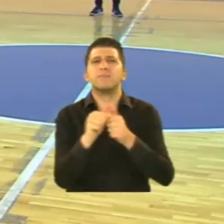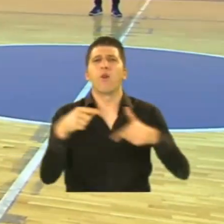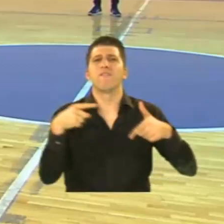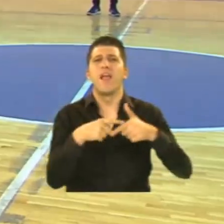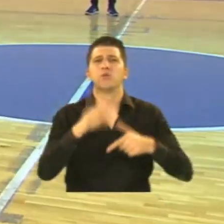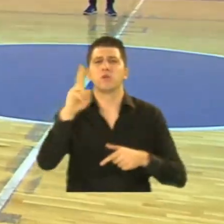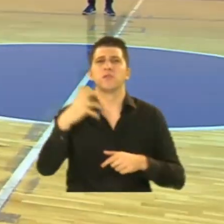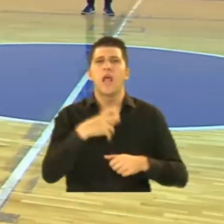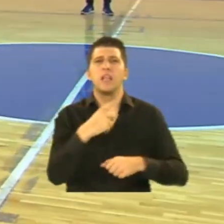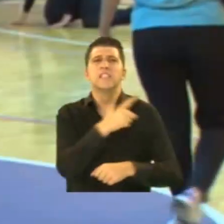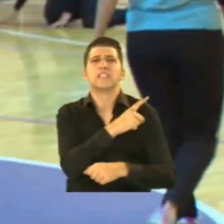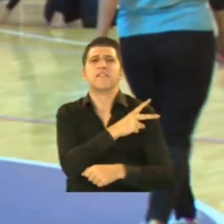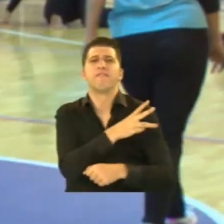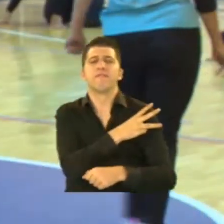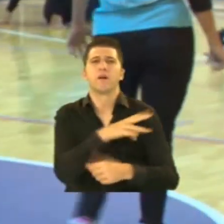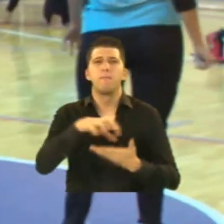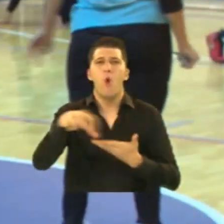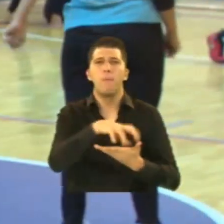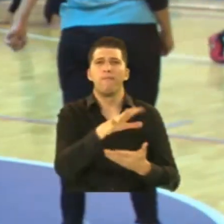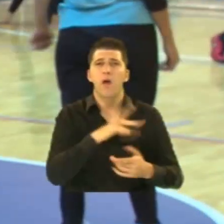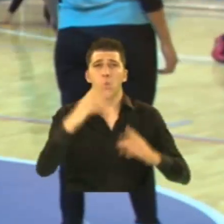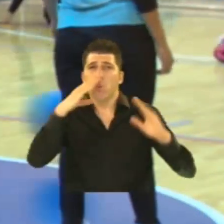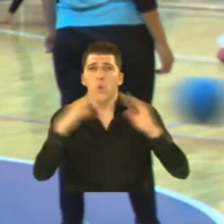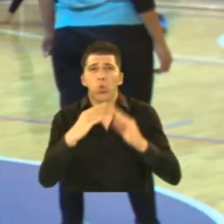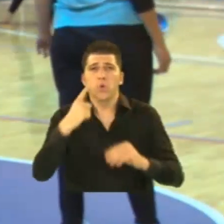Görme Engelliler Spor Federasyonu sınıflandırma yapıyorlar.